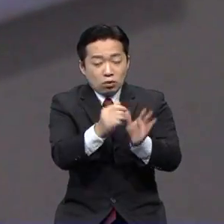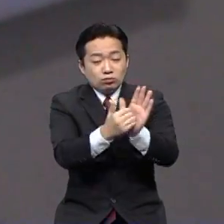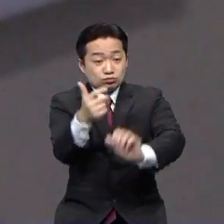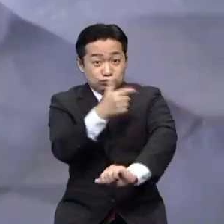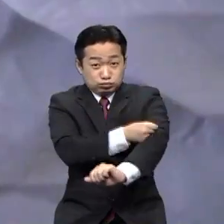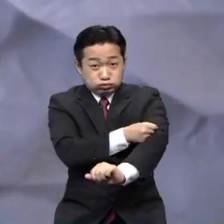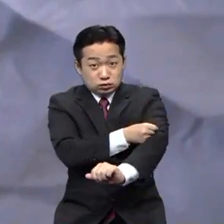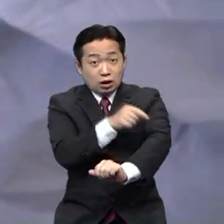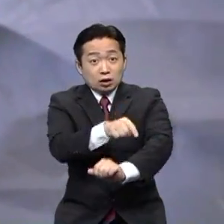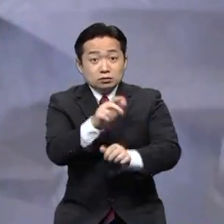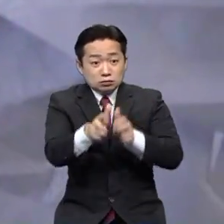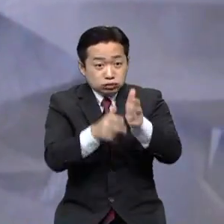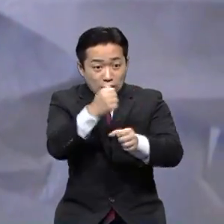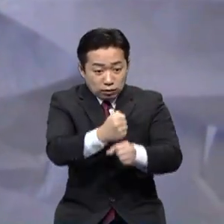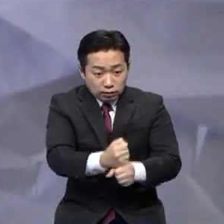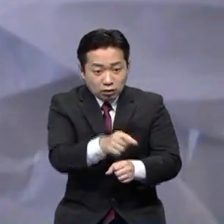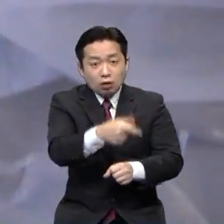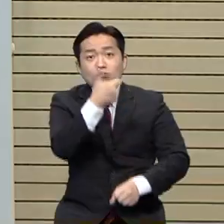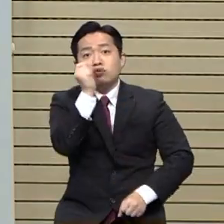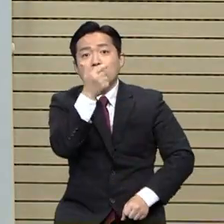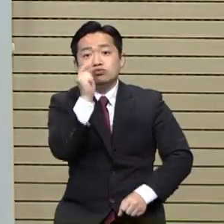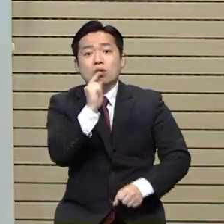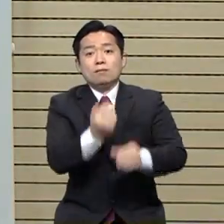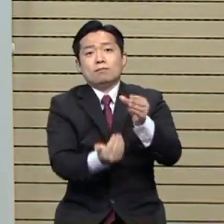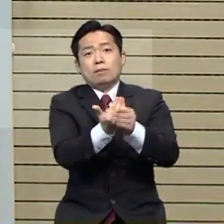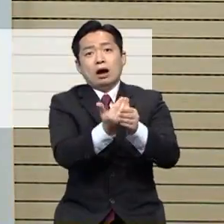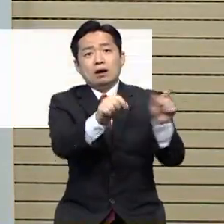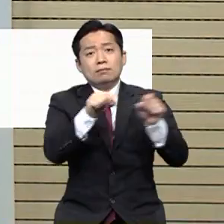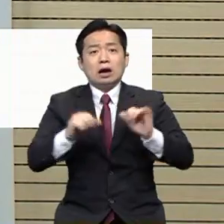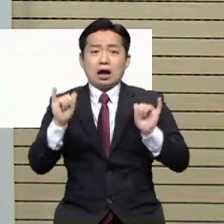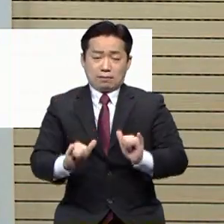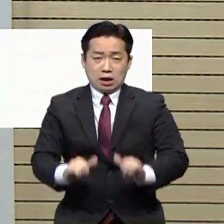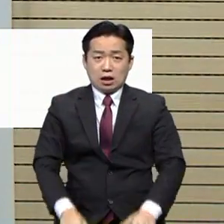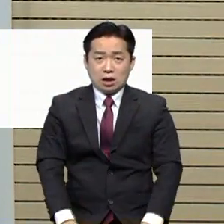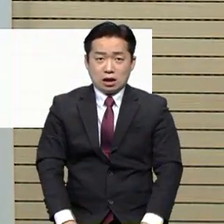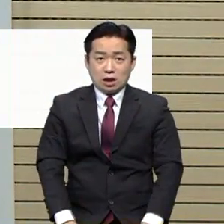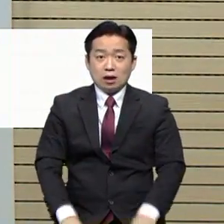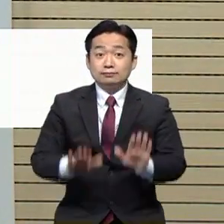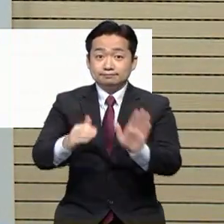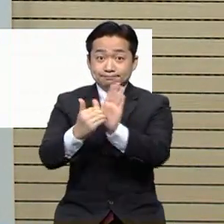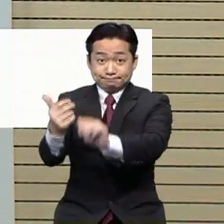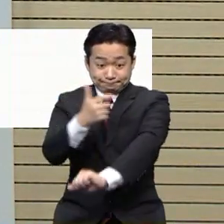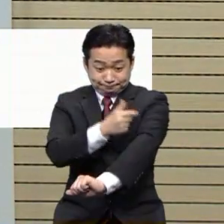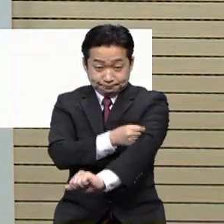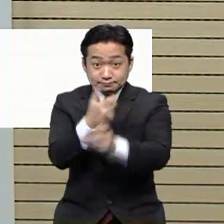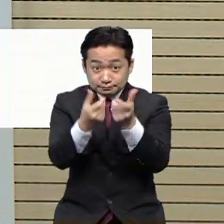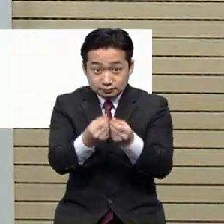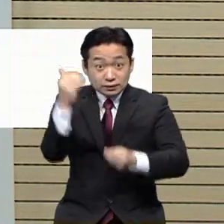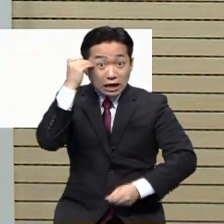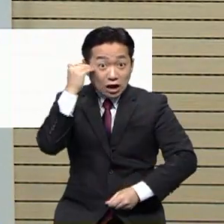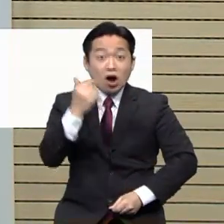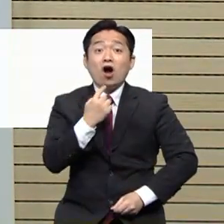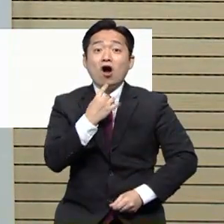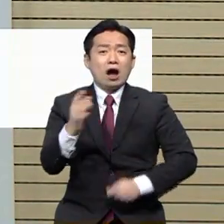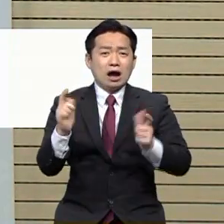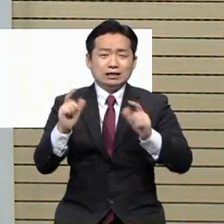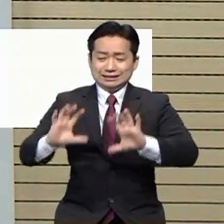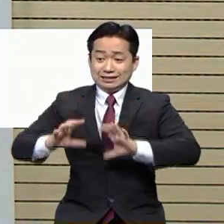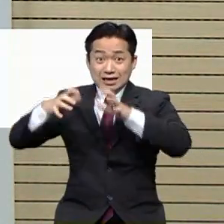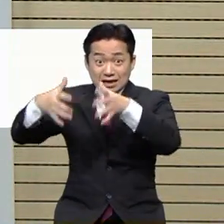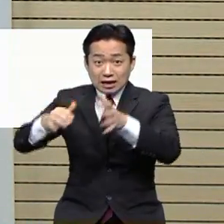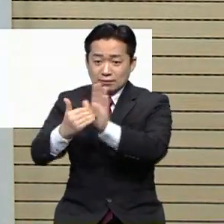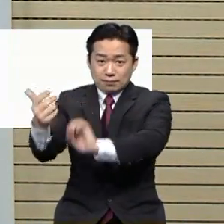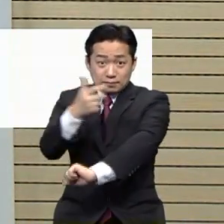재발할 가능성도 배제할 수 없습니다 현재의 그 백신의 대해서는 우리나라 뿐만이 아니라 전세계적으로